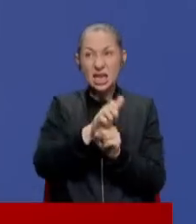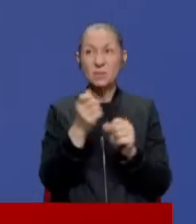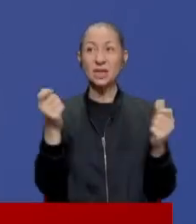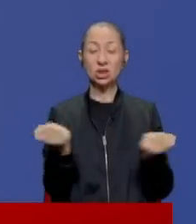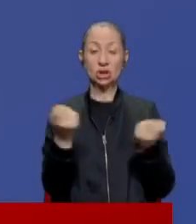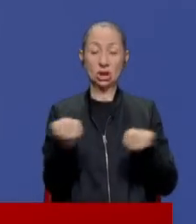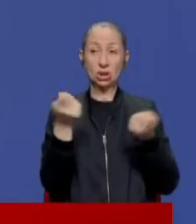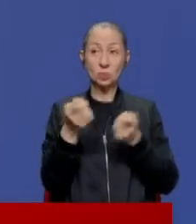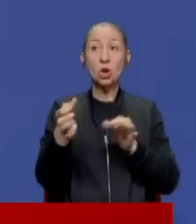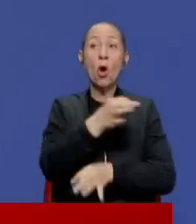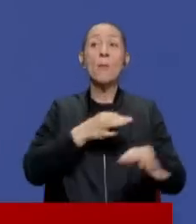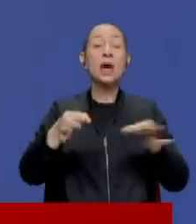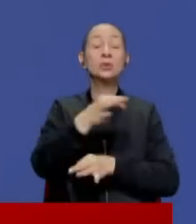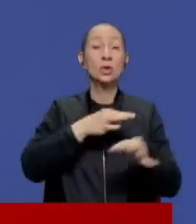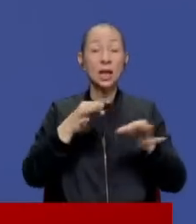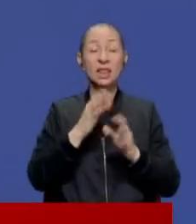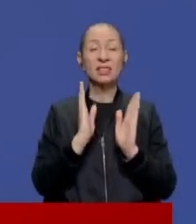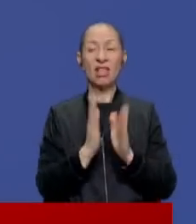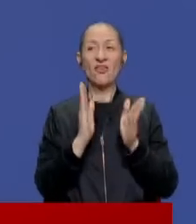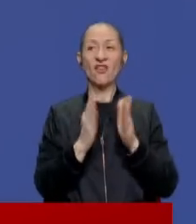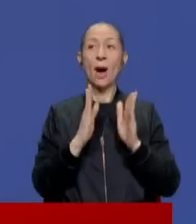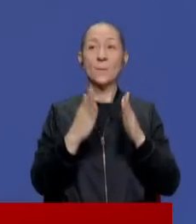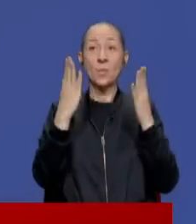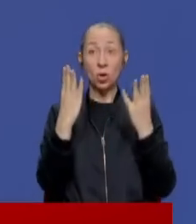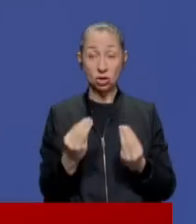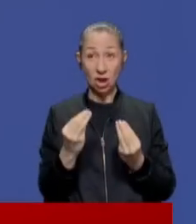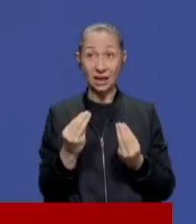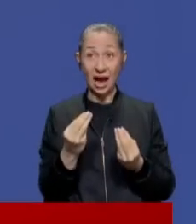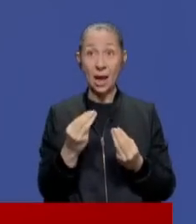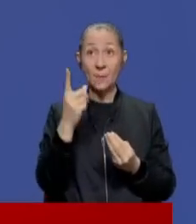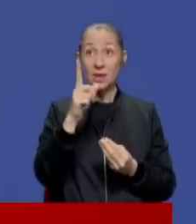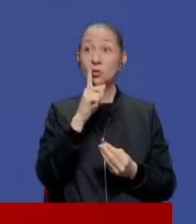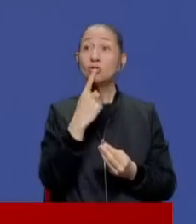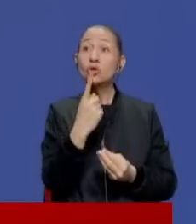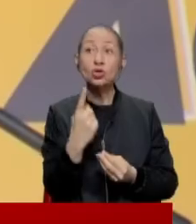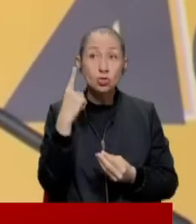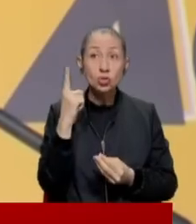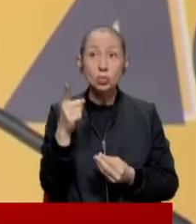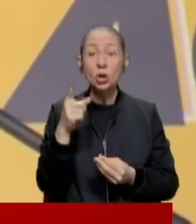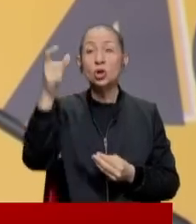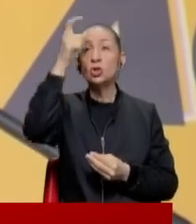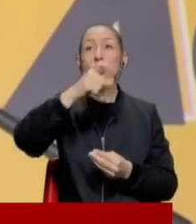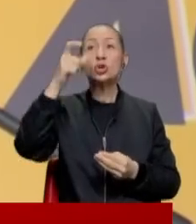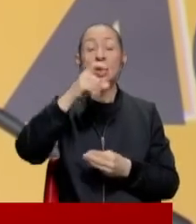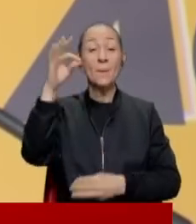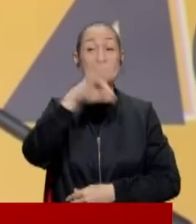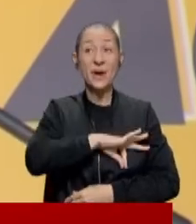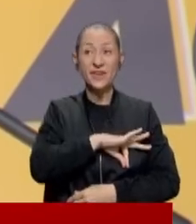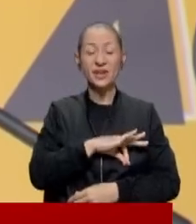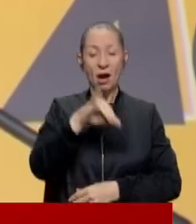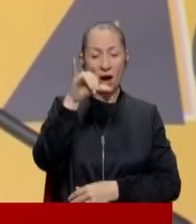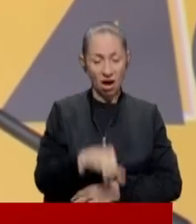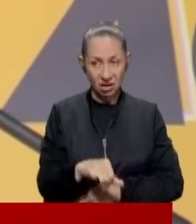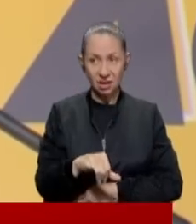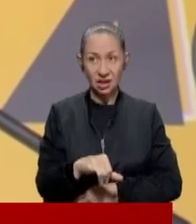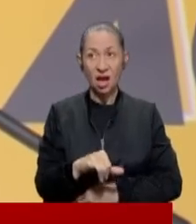yürüttüğümüz operasyonların devam edeceğine dair bir söz Duydunuz mu Türkiye'nin menfaatini ve